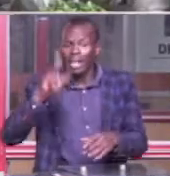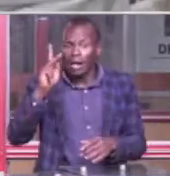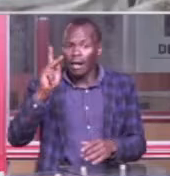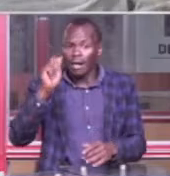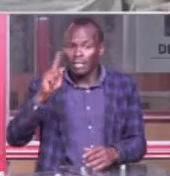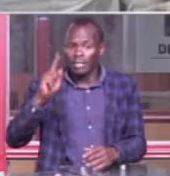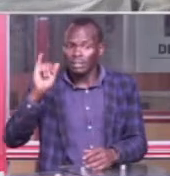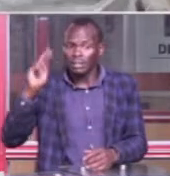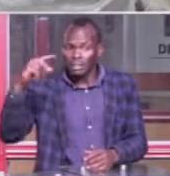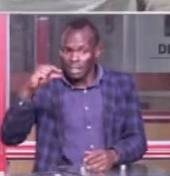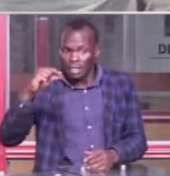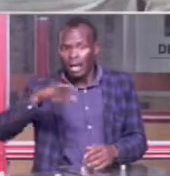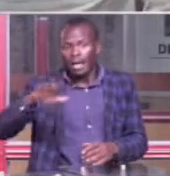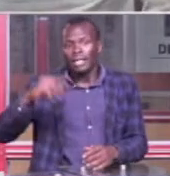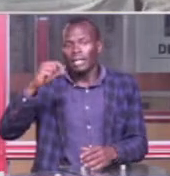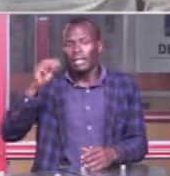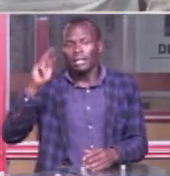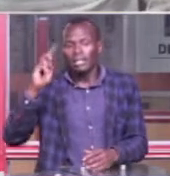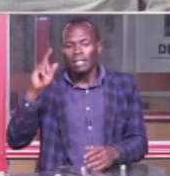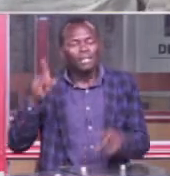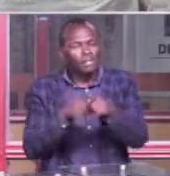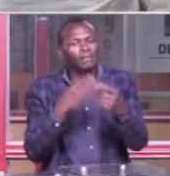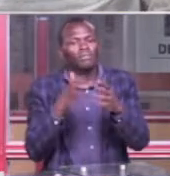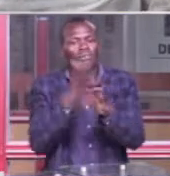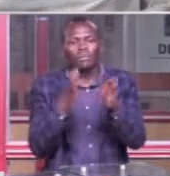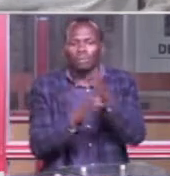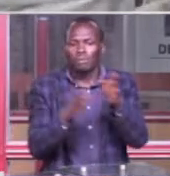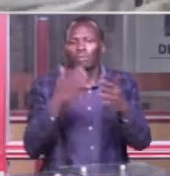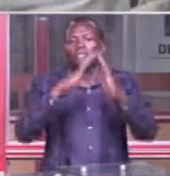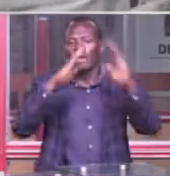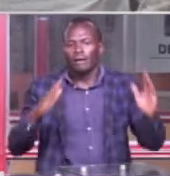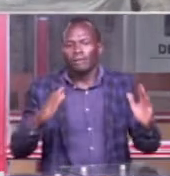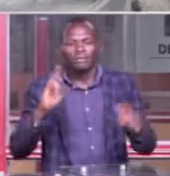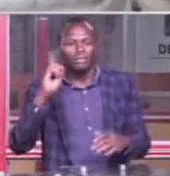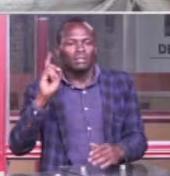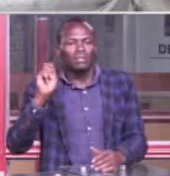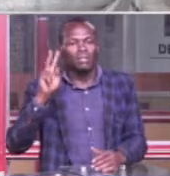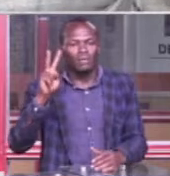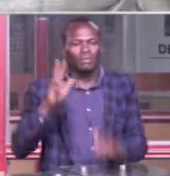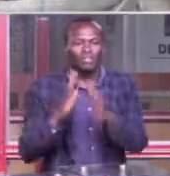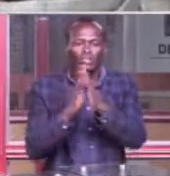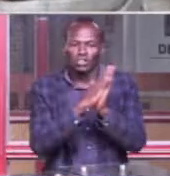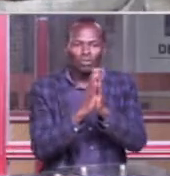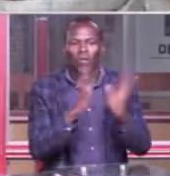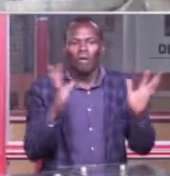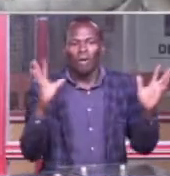kakayumba. Kalonji Betty Chinji Moses, Delta TV, Amasukkulumu.